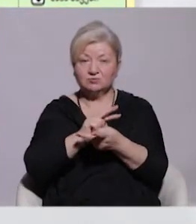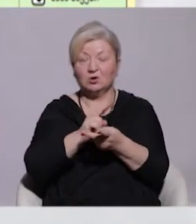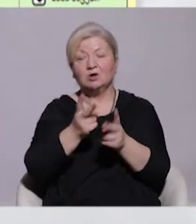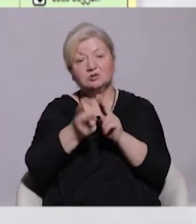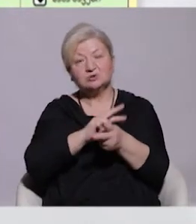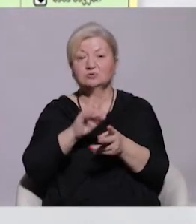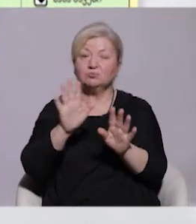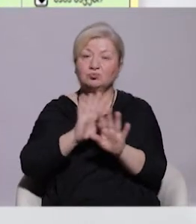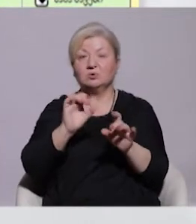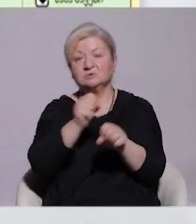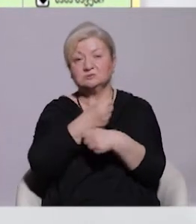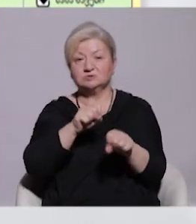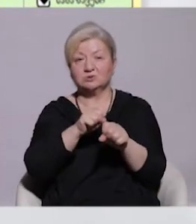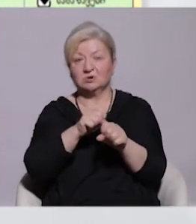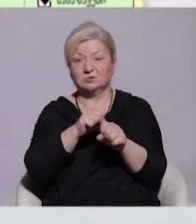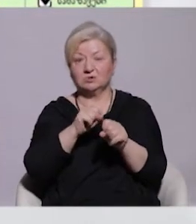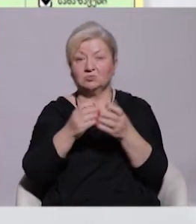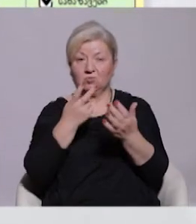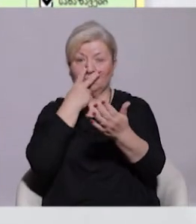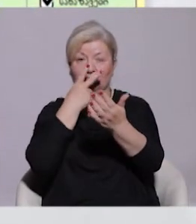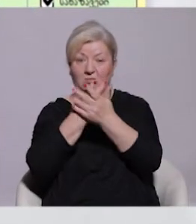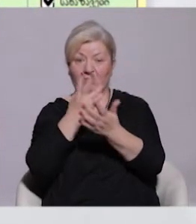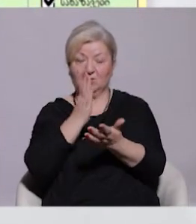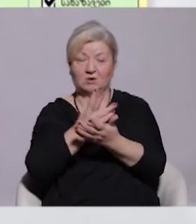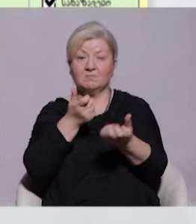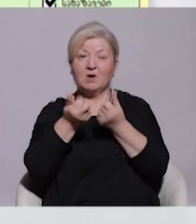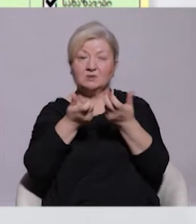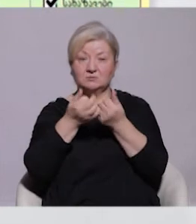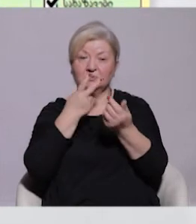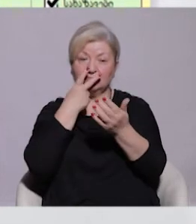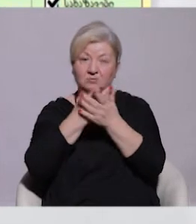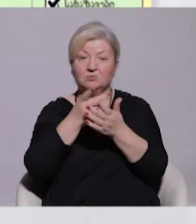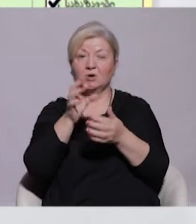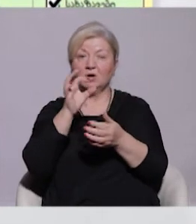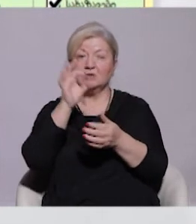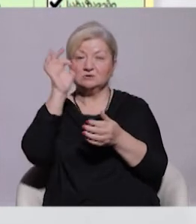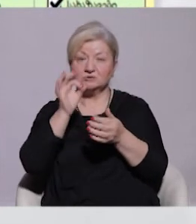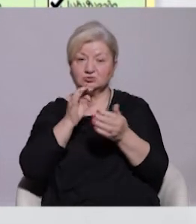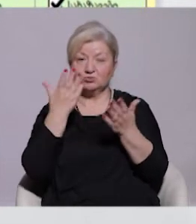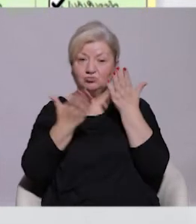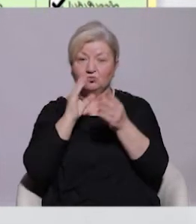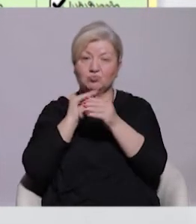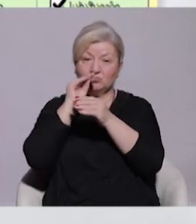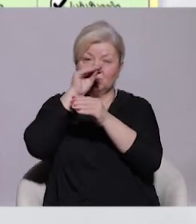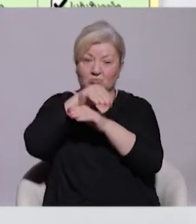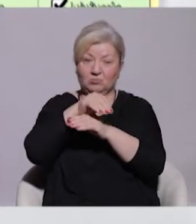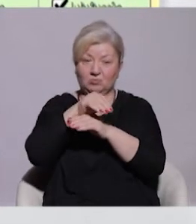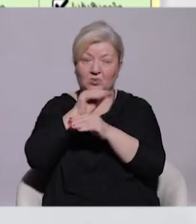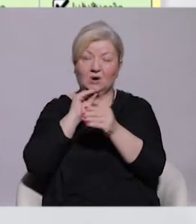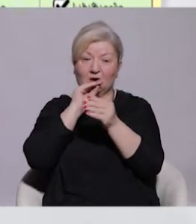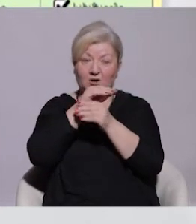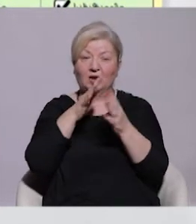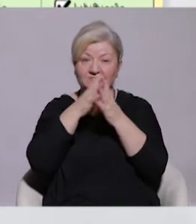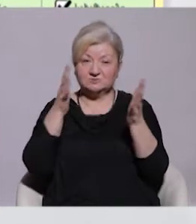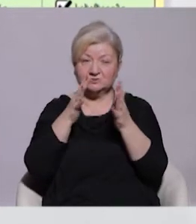შეიცვლება თუ არა სიჩქარე? ანუ ერთი შეხედვით, სულთა მათემატიკურად რო შეხედოთ ამას, ხო, სიხშირე რო გავზარდოთ, აი აქ, ხო, სიხშირეს